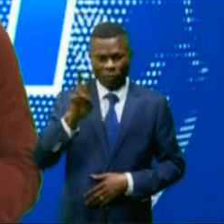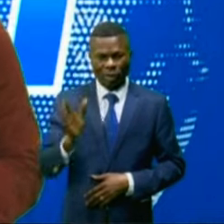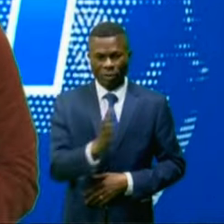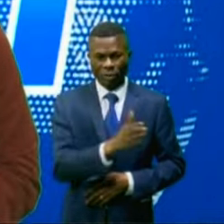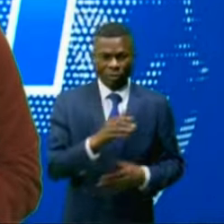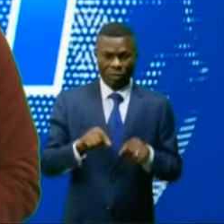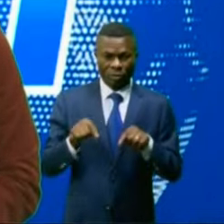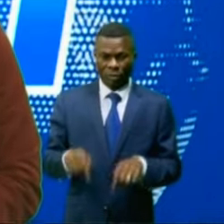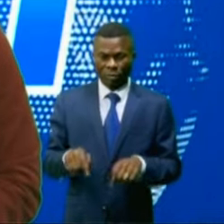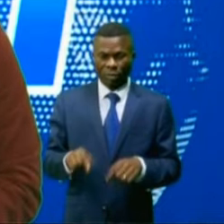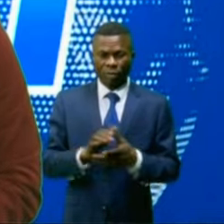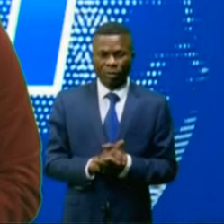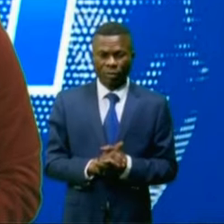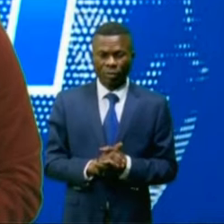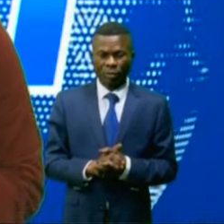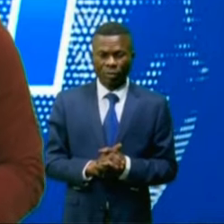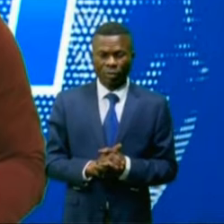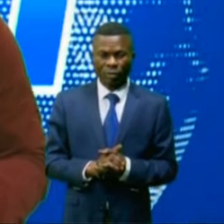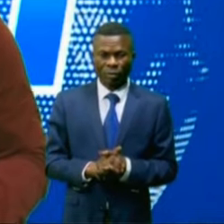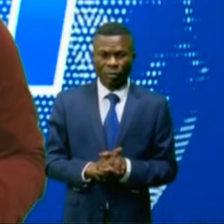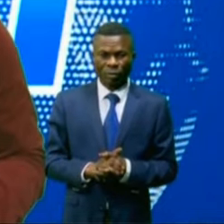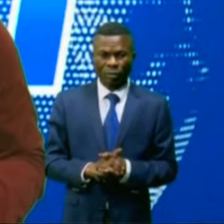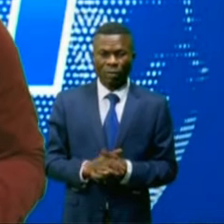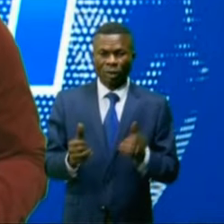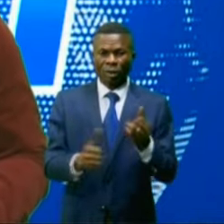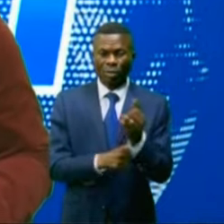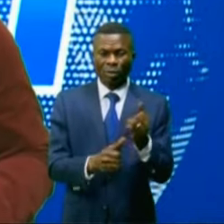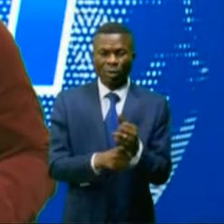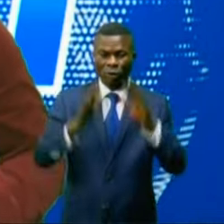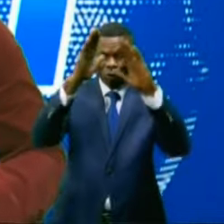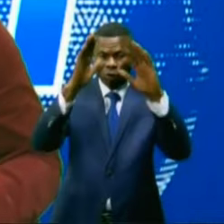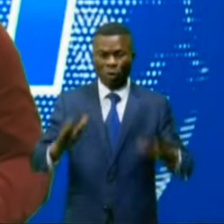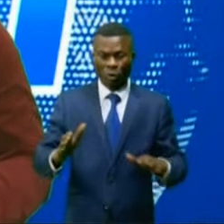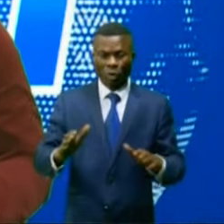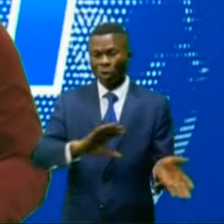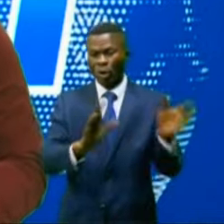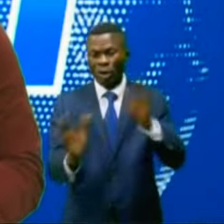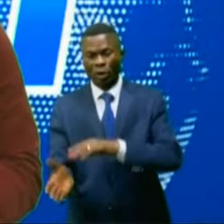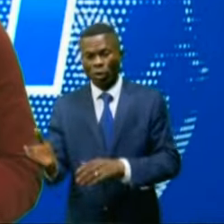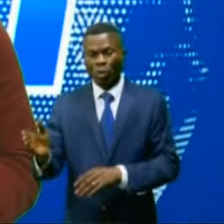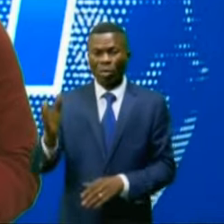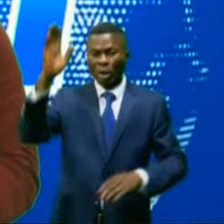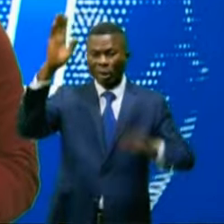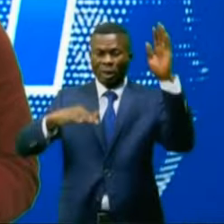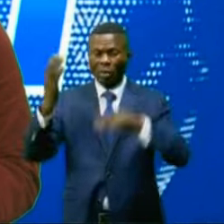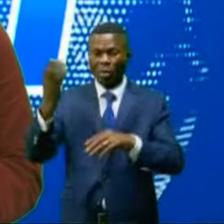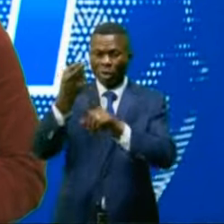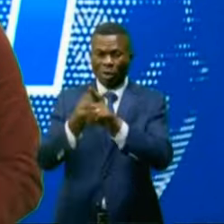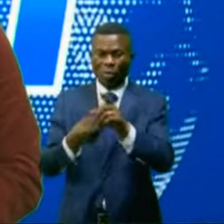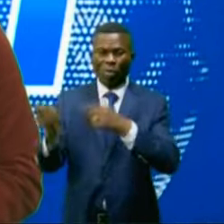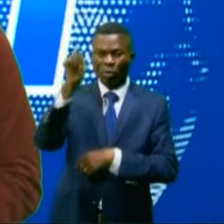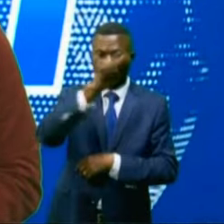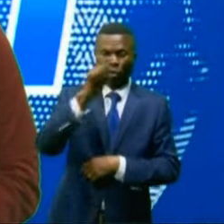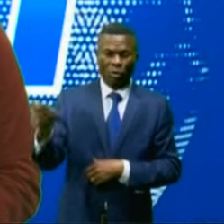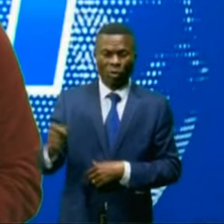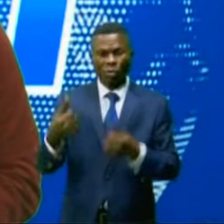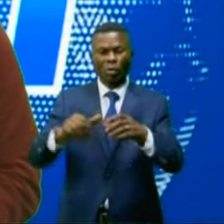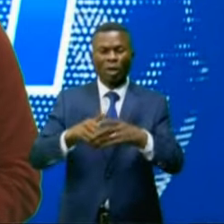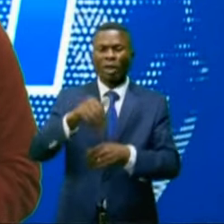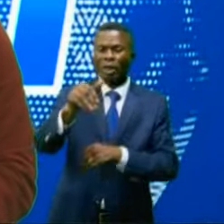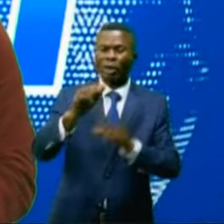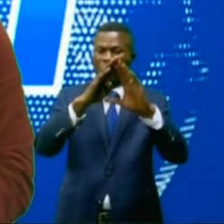Changeons de chapitre carrément, les sinistrés des inondations de plus du mois d'avril dernier sont restés sans